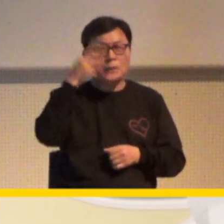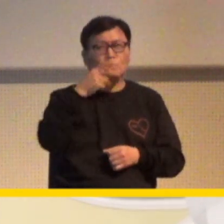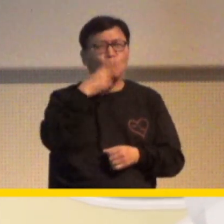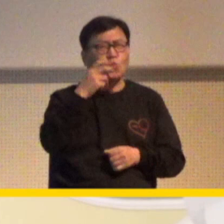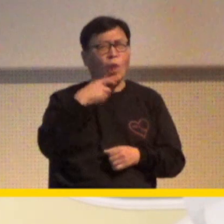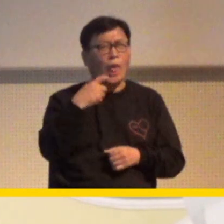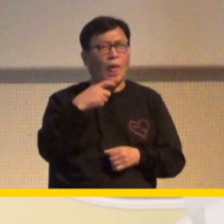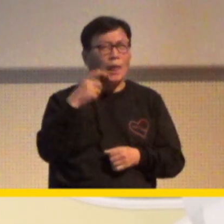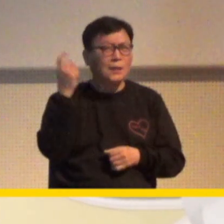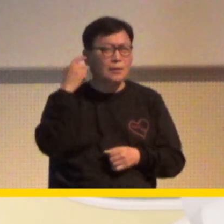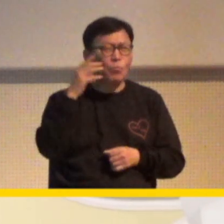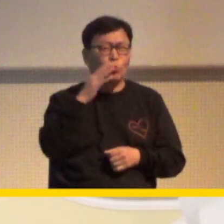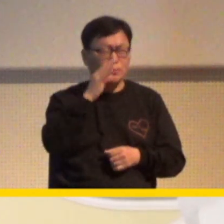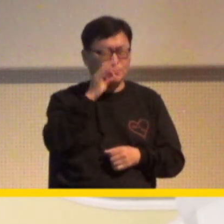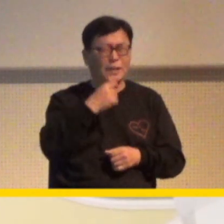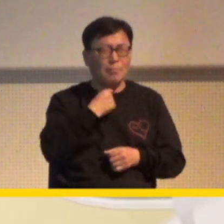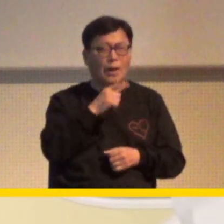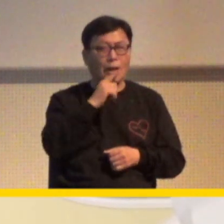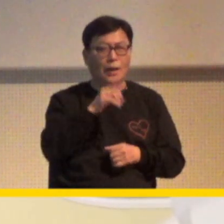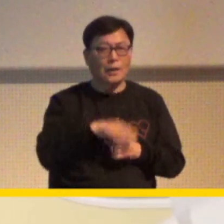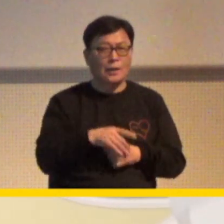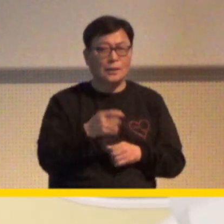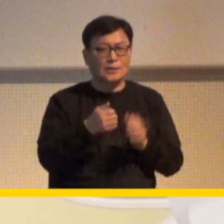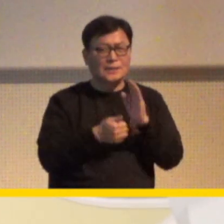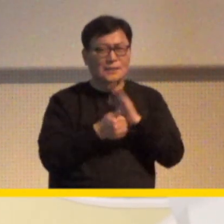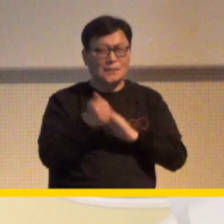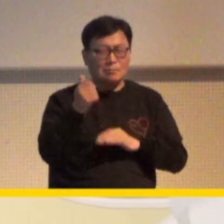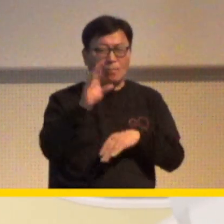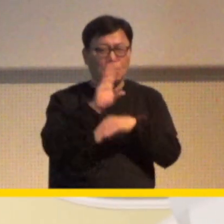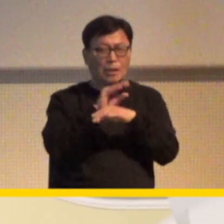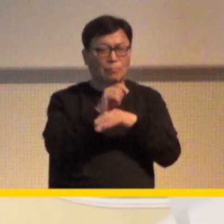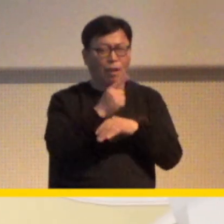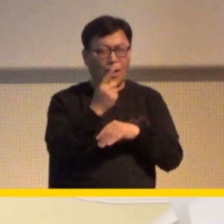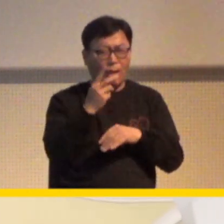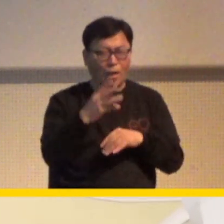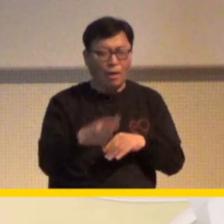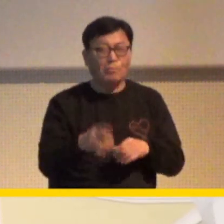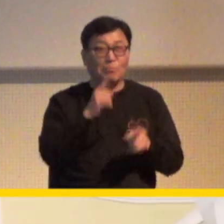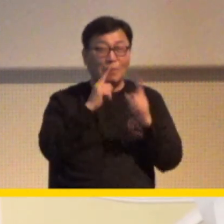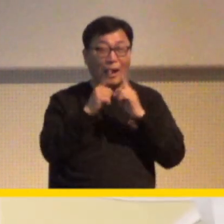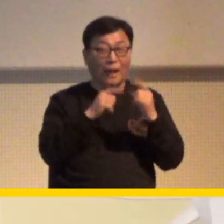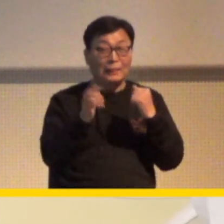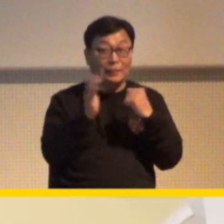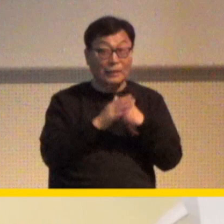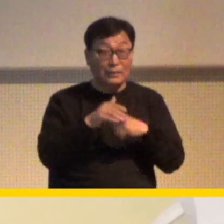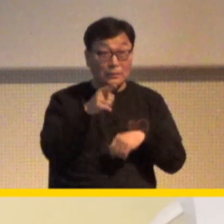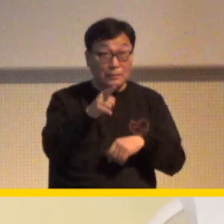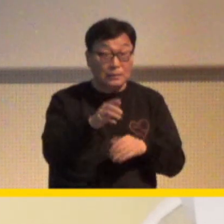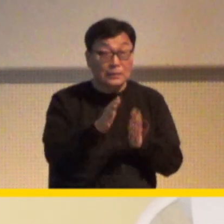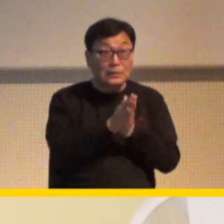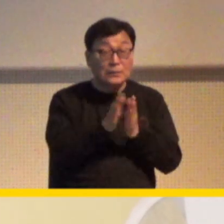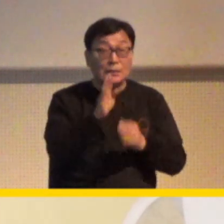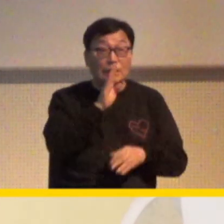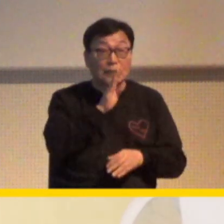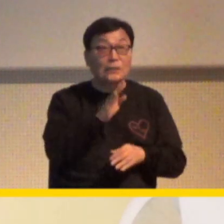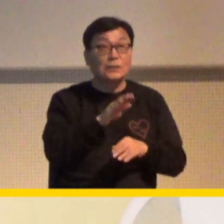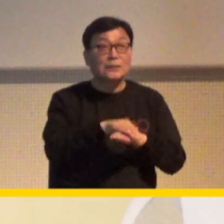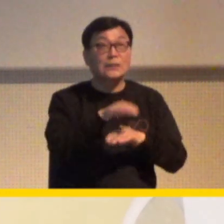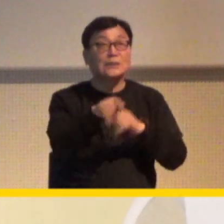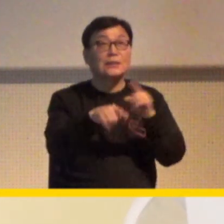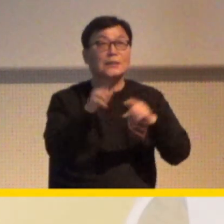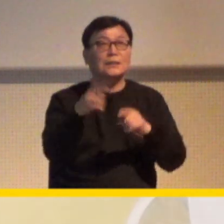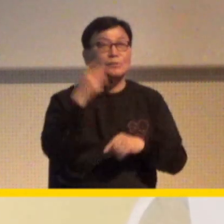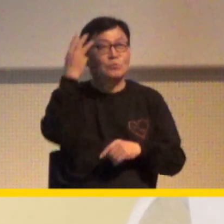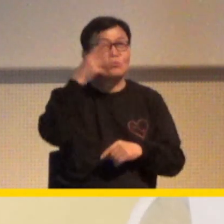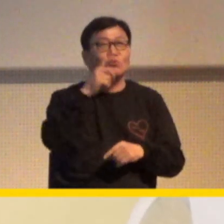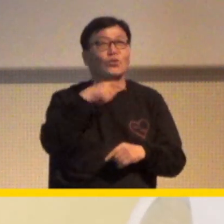싶다고 그렇게 조그만 소망을 방송에서 여러 차례 말씀하셨고 네, 그것이 현실로 이루어졌었던